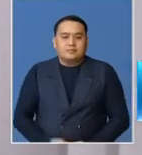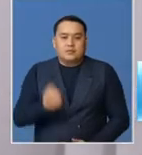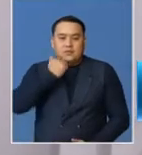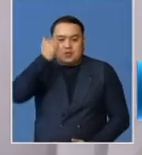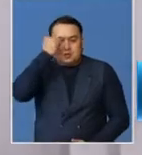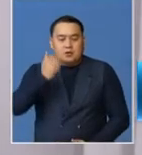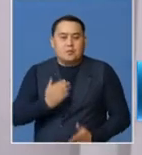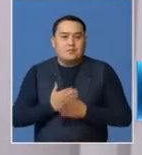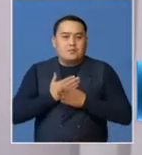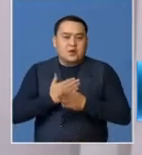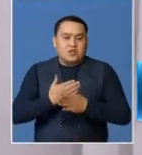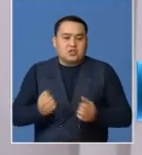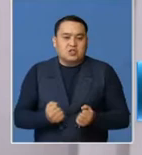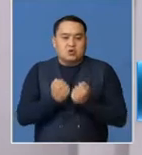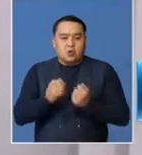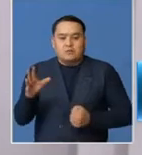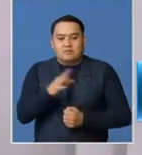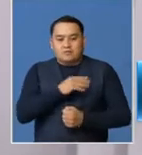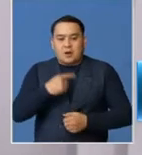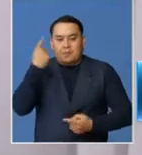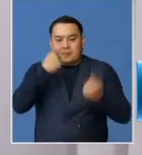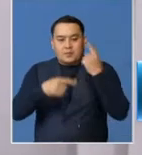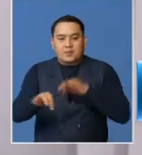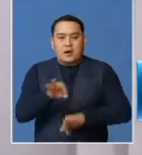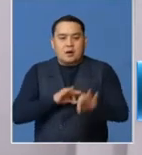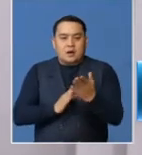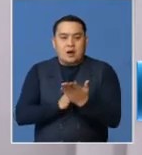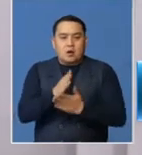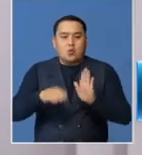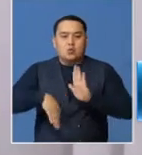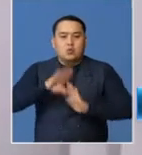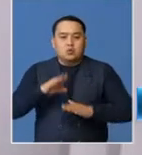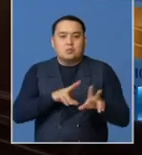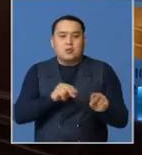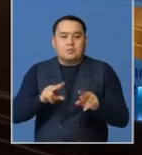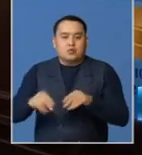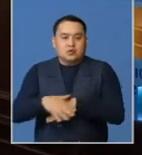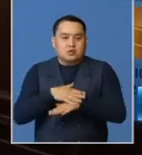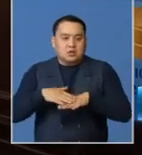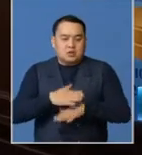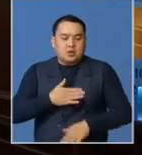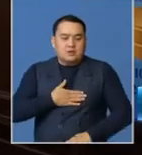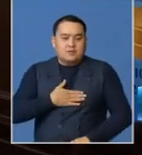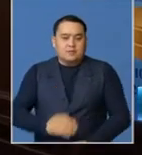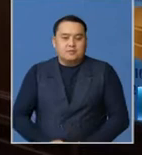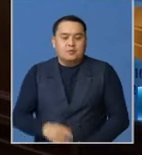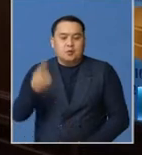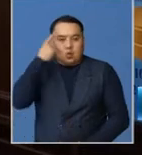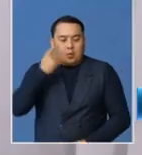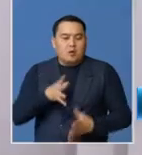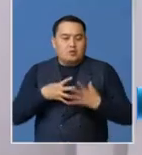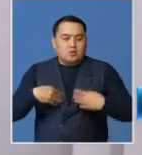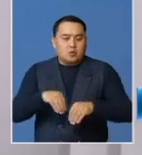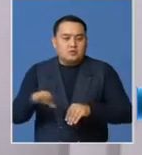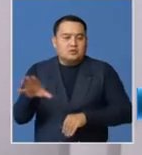Спасибо за оказываемую поддержку. Все выдвигаемые проекты направлены на улучшение благосостояния нашего населения. Думаю, общими